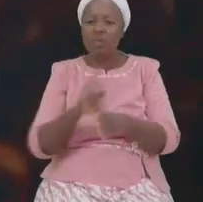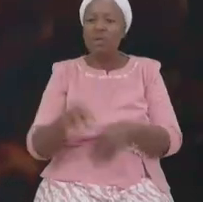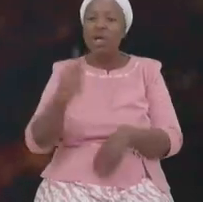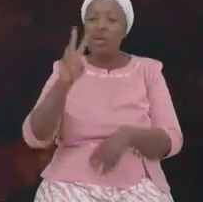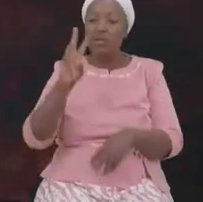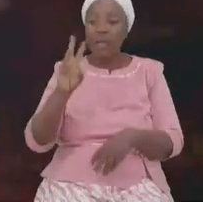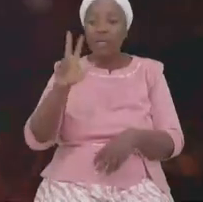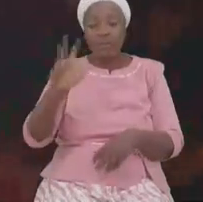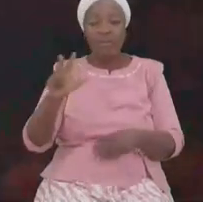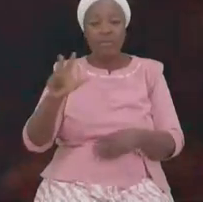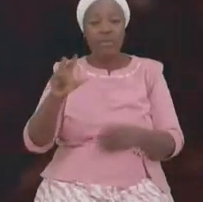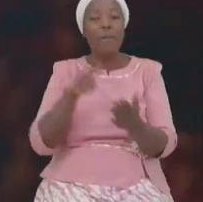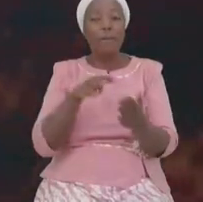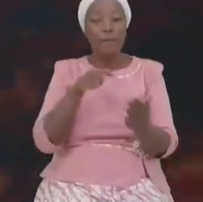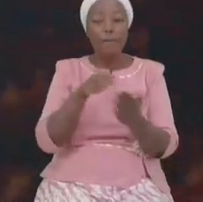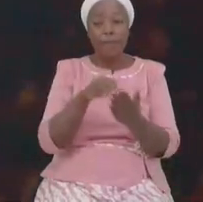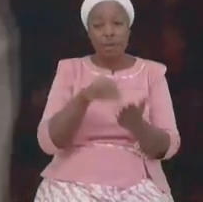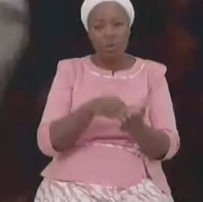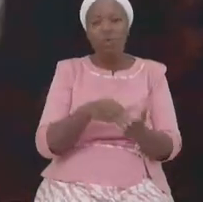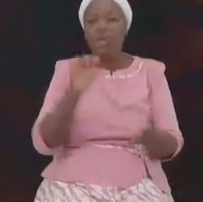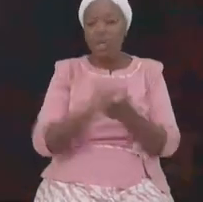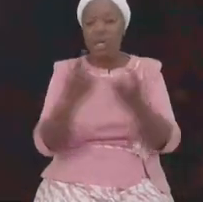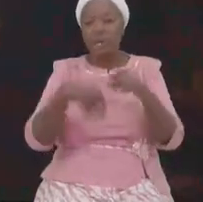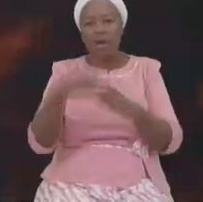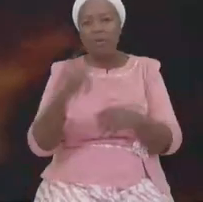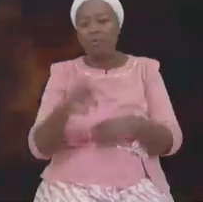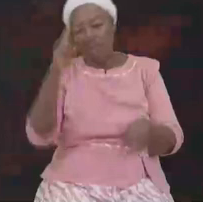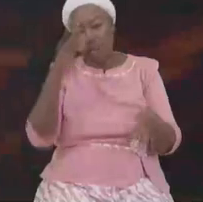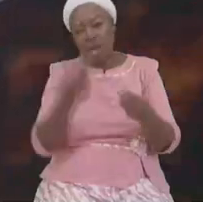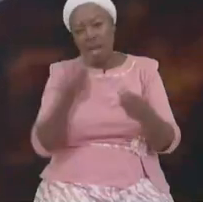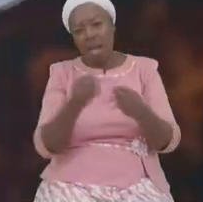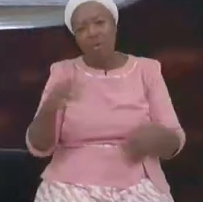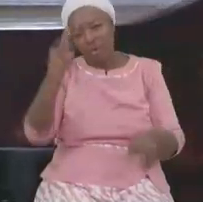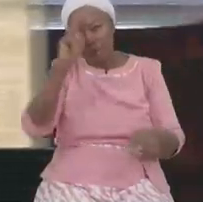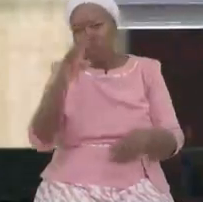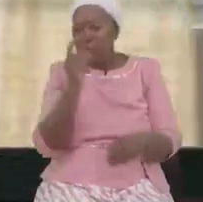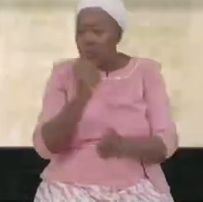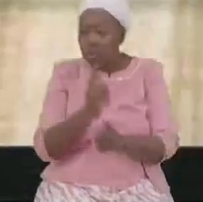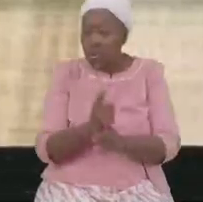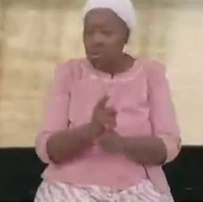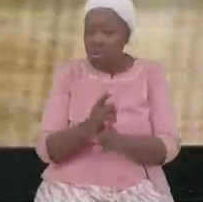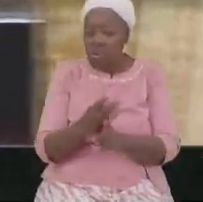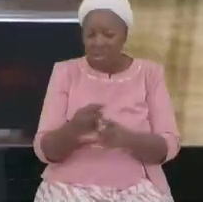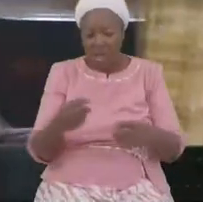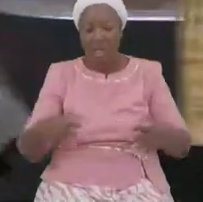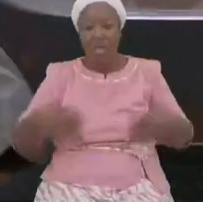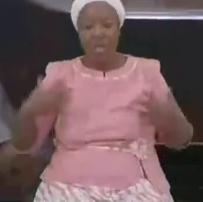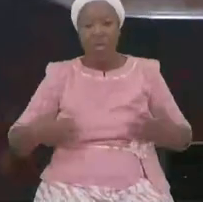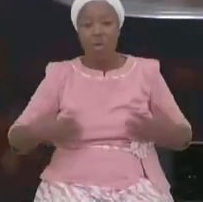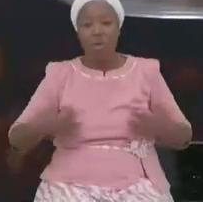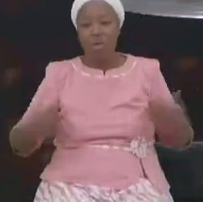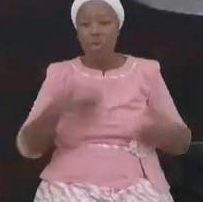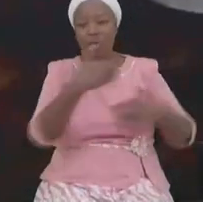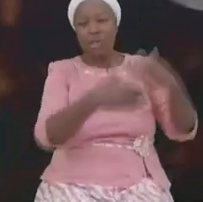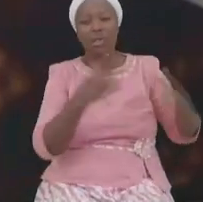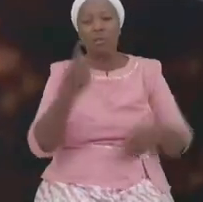qui étaient sorties du pays d'Égypte. La jeune génération a pu aller